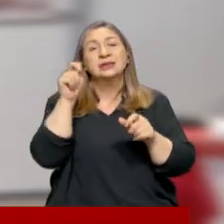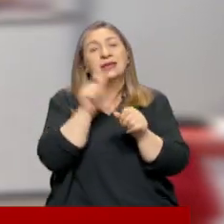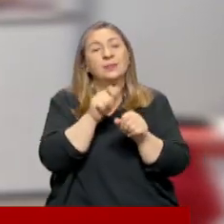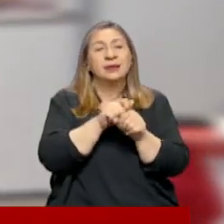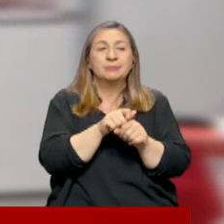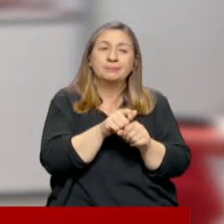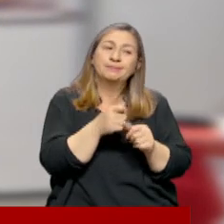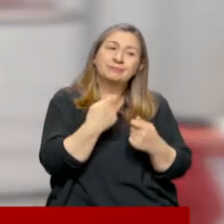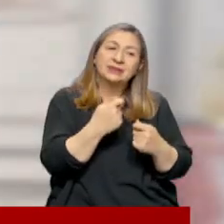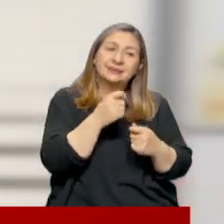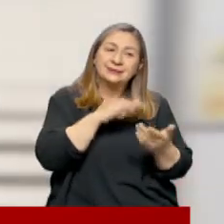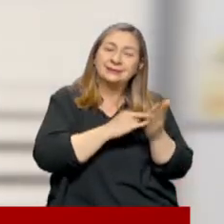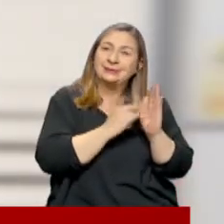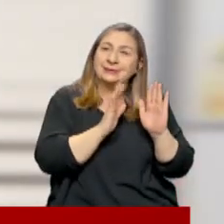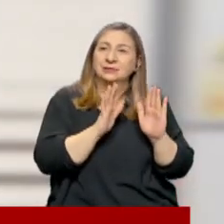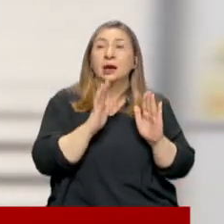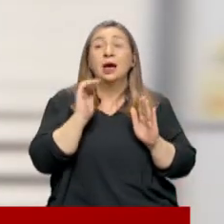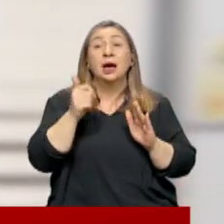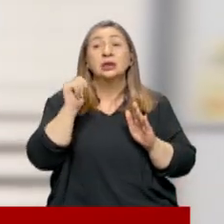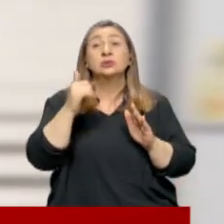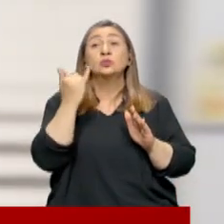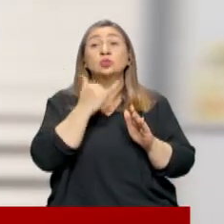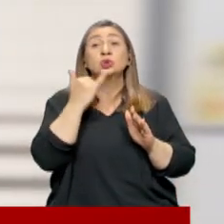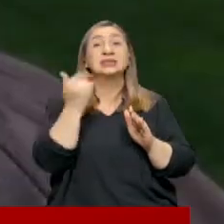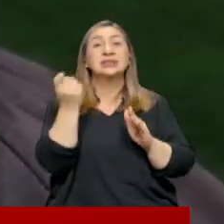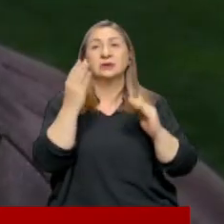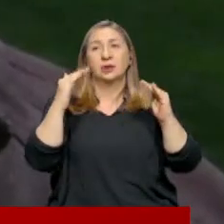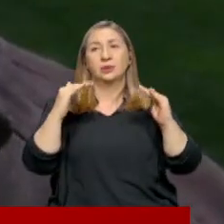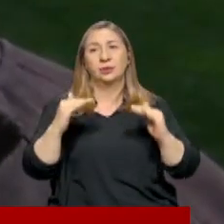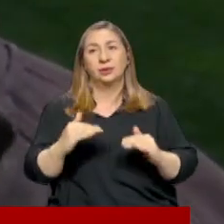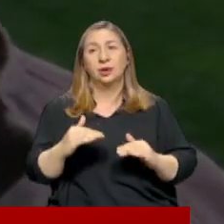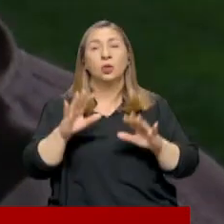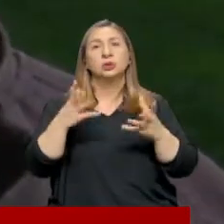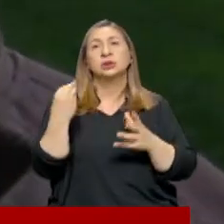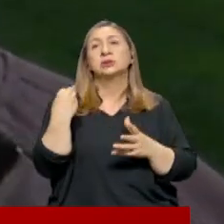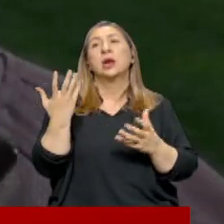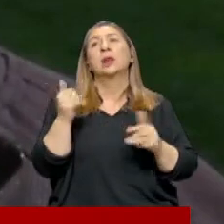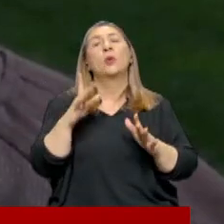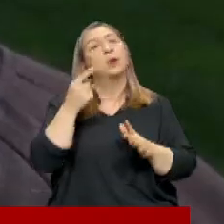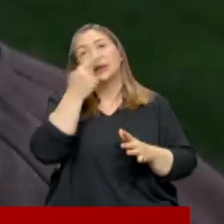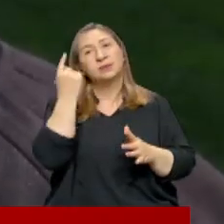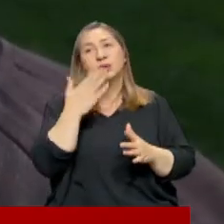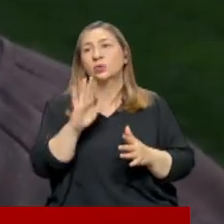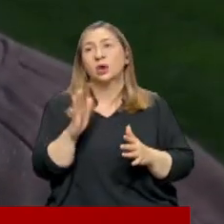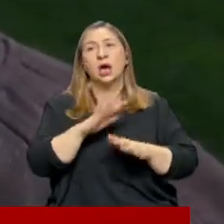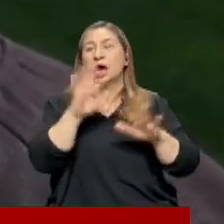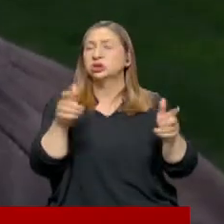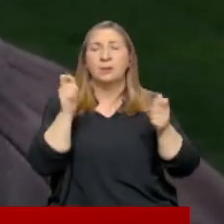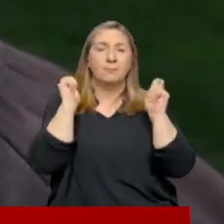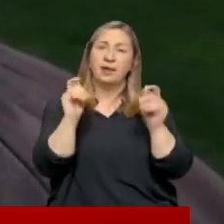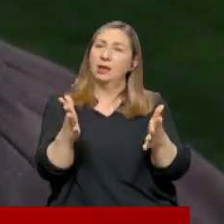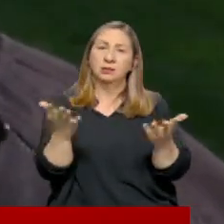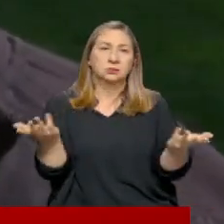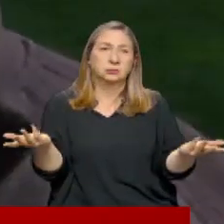yaptırayım ne kadar giderse artık. Yani her geçen gün müşteri sayısı azalıyor. Bozulursa yenisini de alamam, öyle bir imkanımız yok çünkü. Her şey ateş